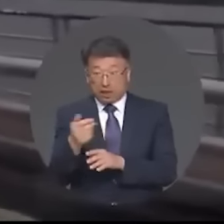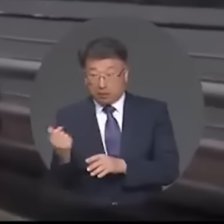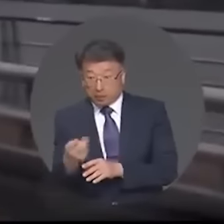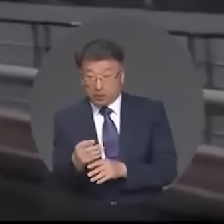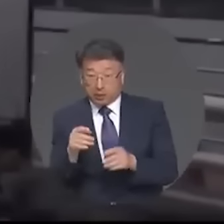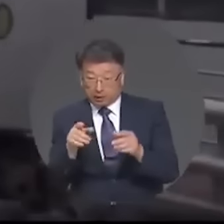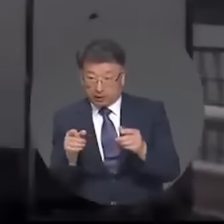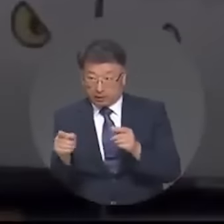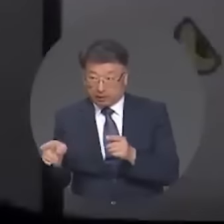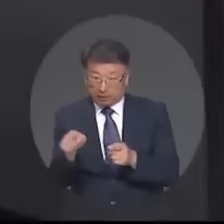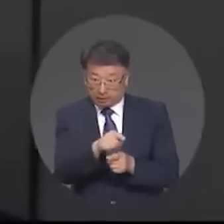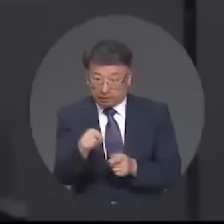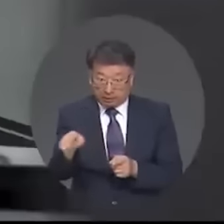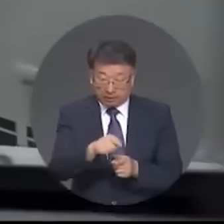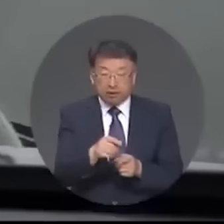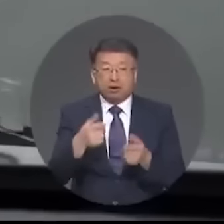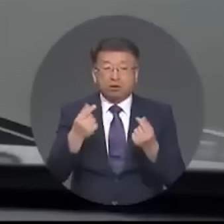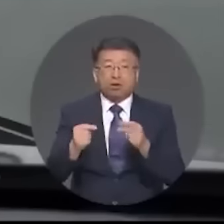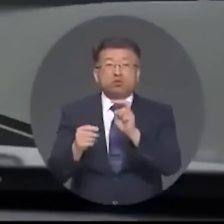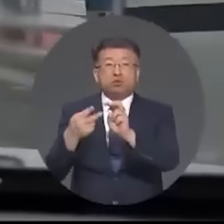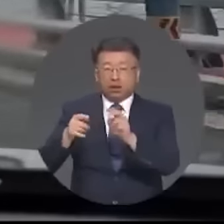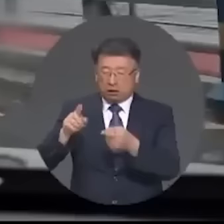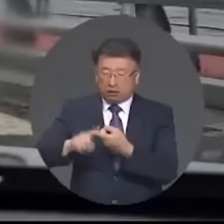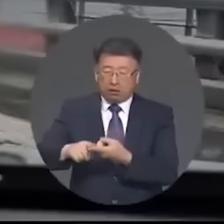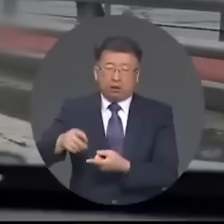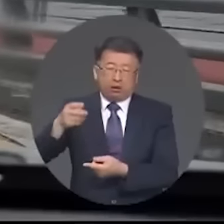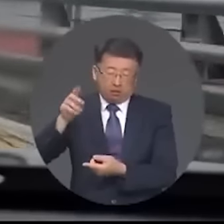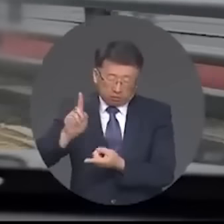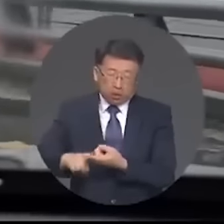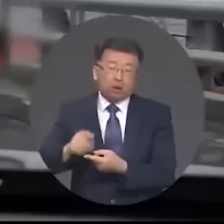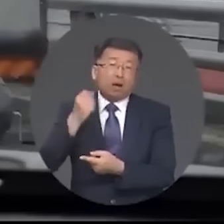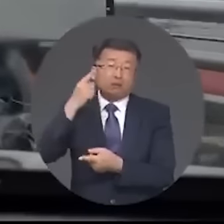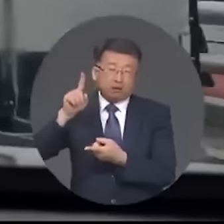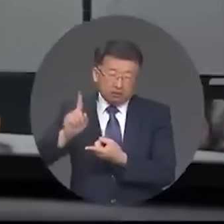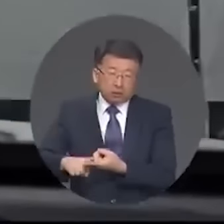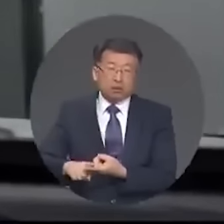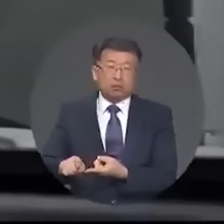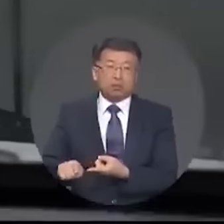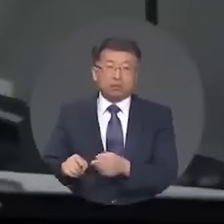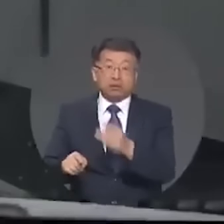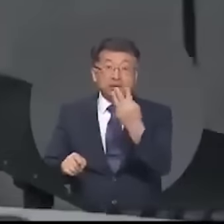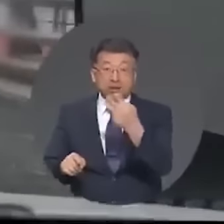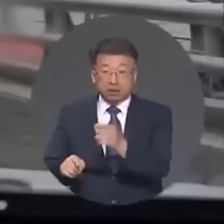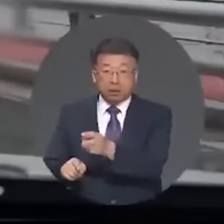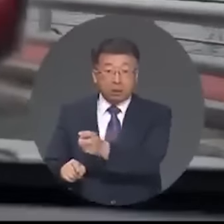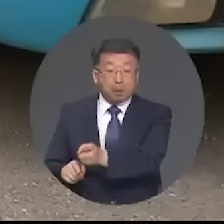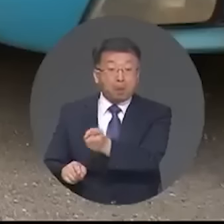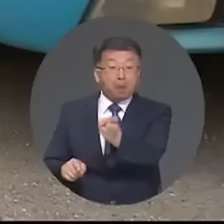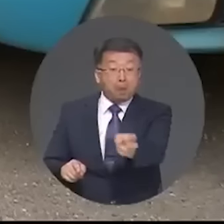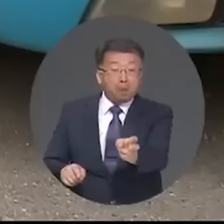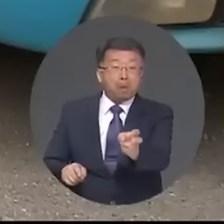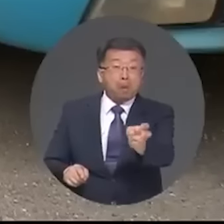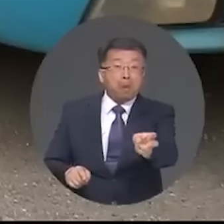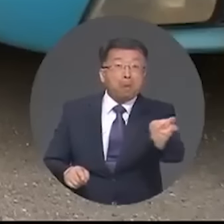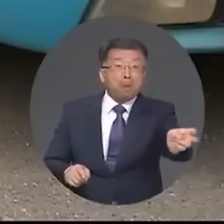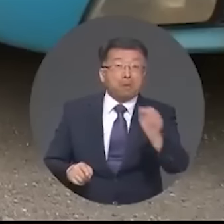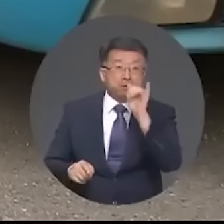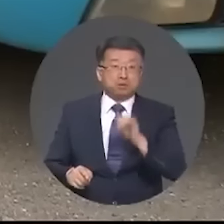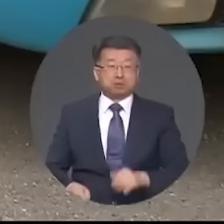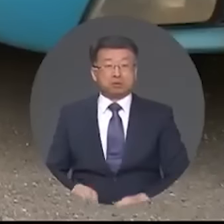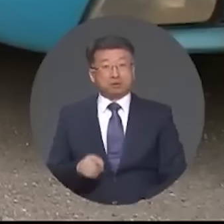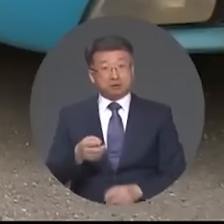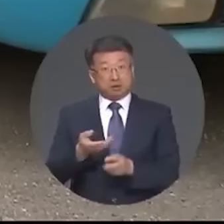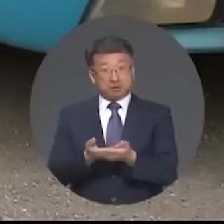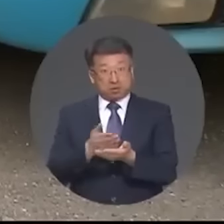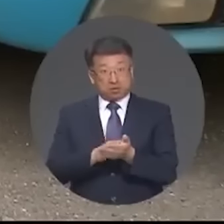비교해보니 20대가 같은 위치에 그대로 세워져 있고 세대는 자리만 살짝 달라졌습니다. 이 차는